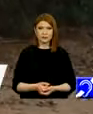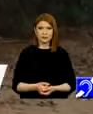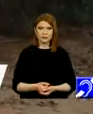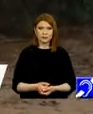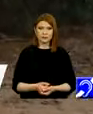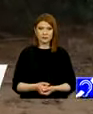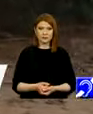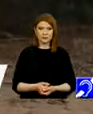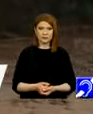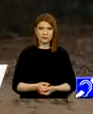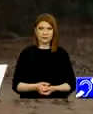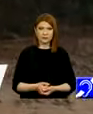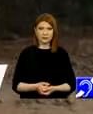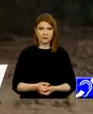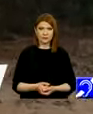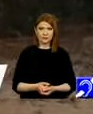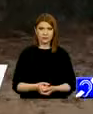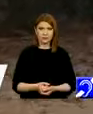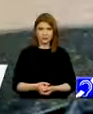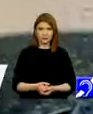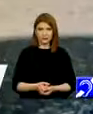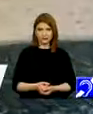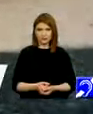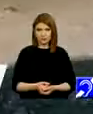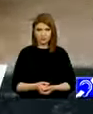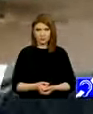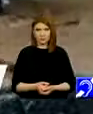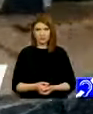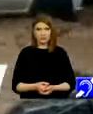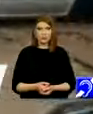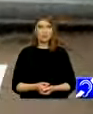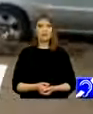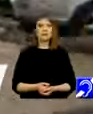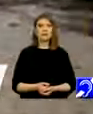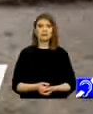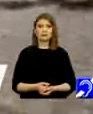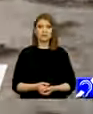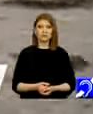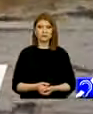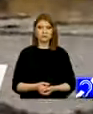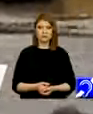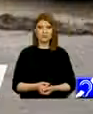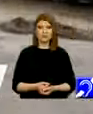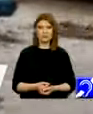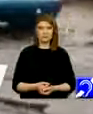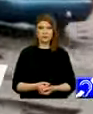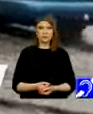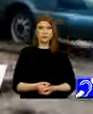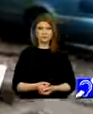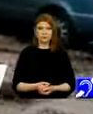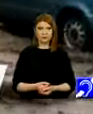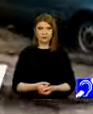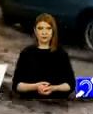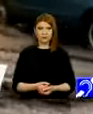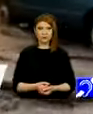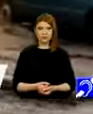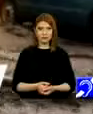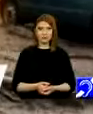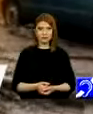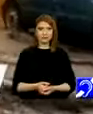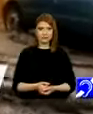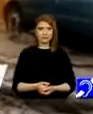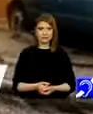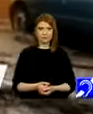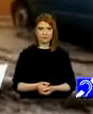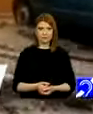Au adunat lemne, aici se confunda podurile. Văzut o cantitate foarte mare de apă, adică a fost o ploaie foarte